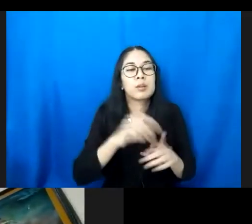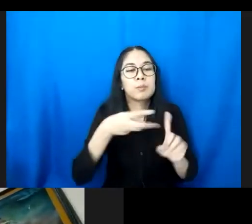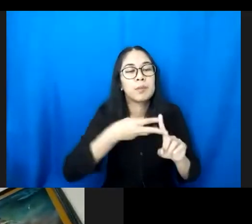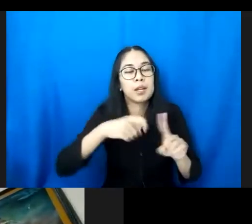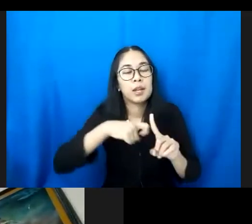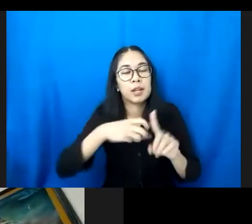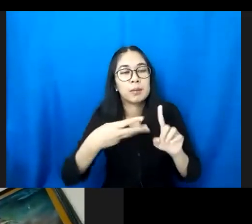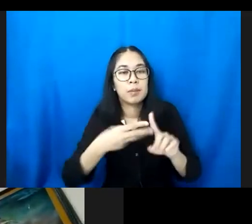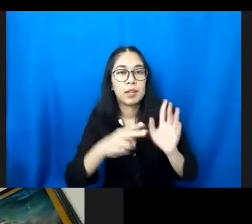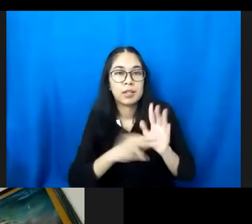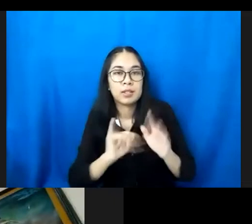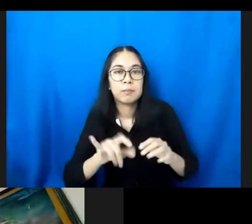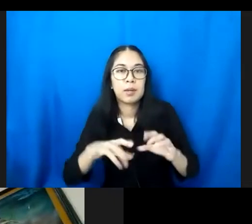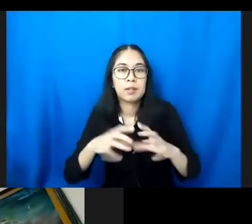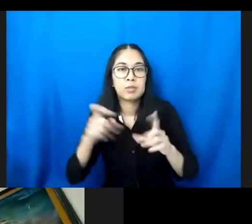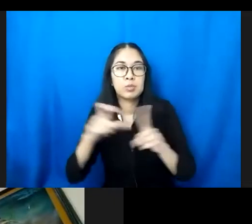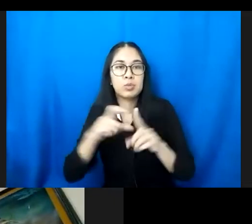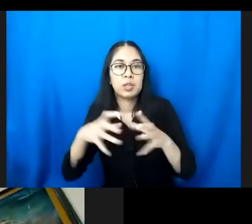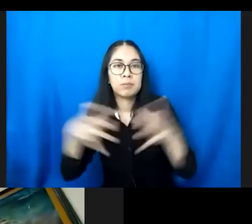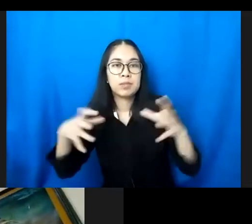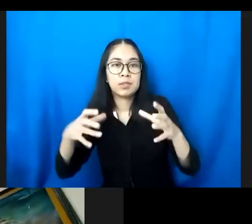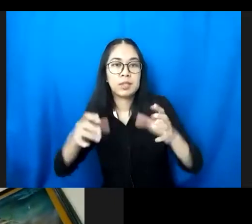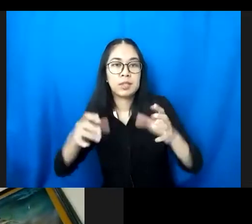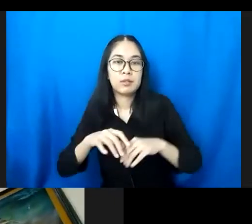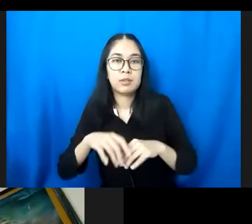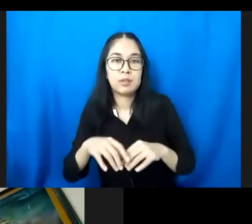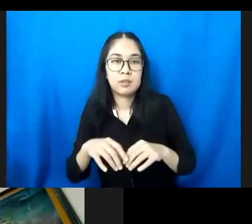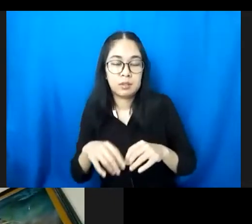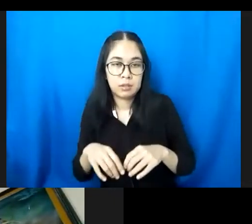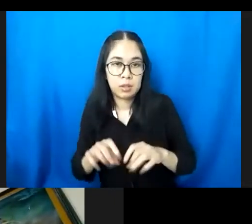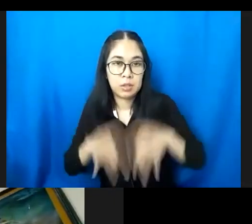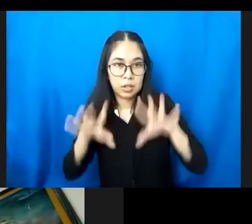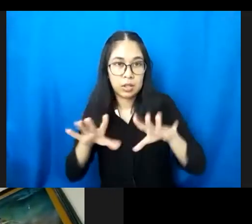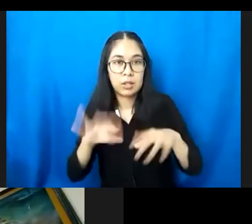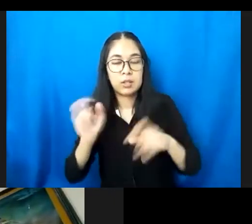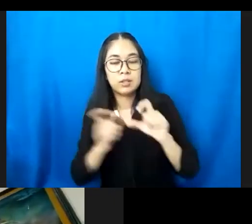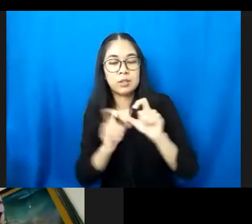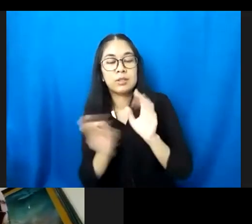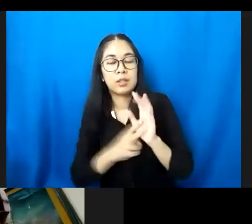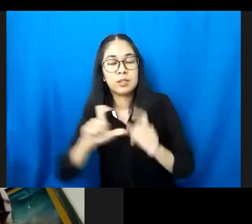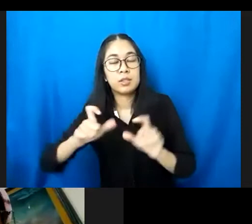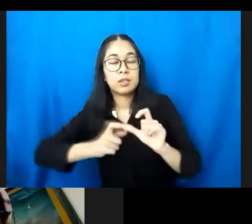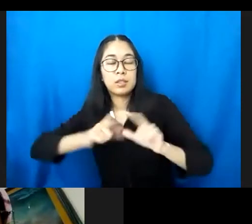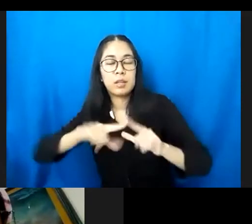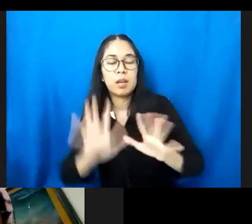Australian Embassy dan Sun CSA. Sudah banyak kegiatan yang